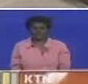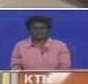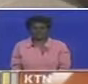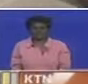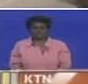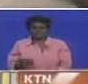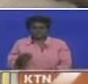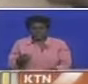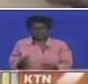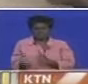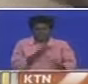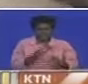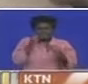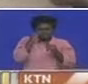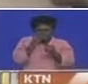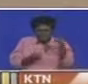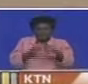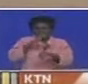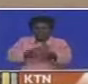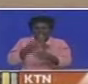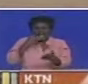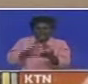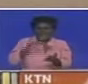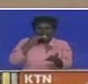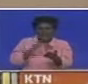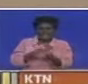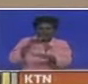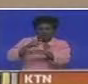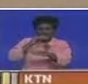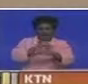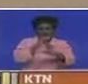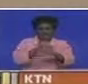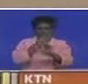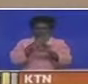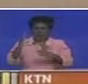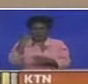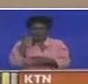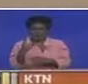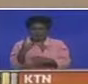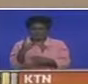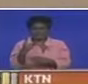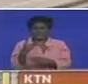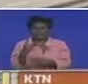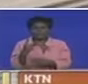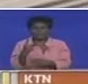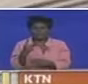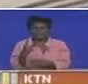Ni harakati za mwisho za kutayarisha barua za kualika wanafunzi waliopita mtihani wa darasa la 8 mwaka jana.